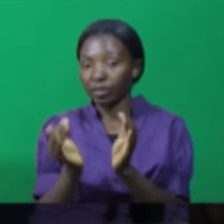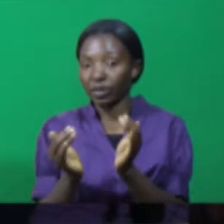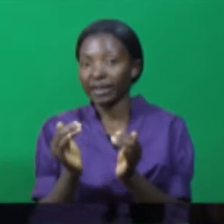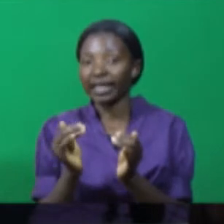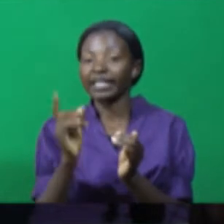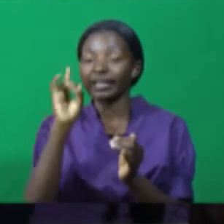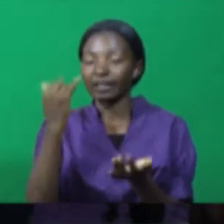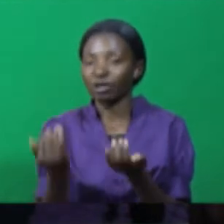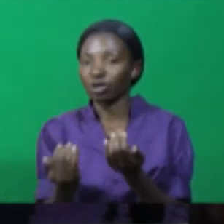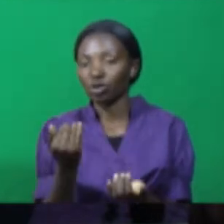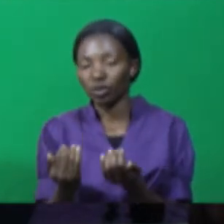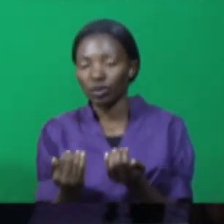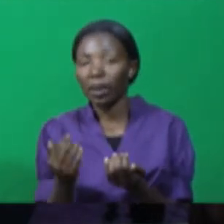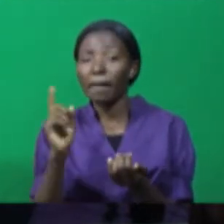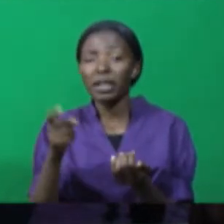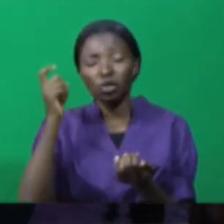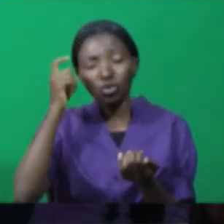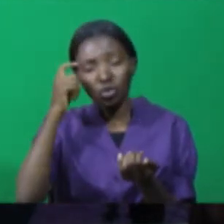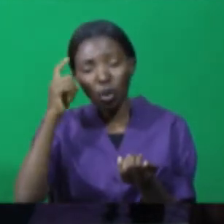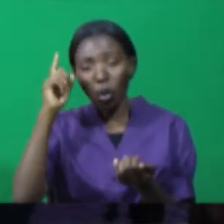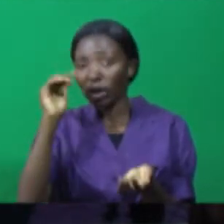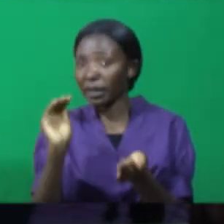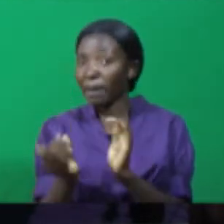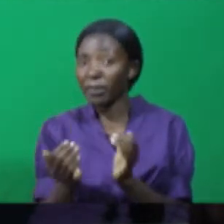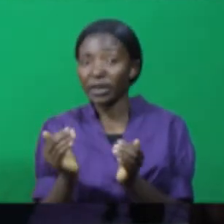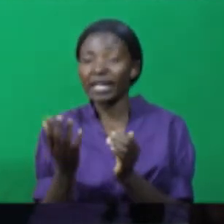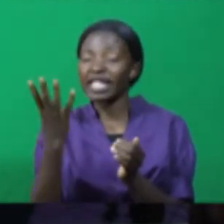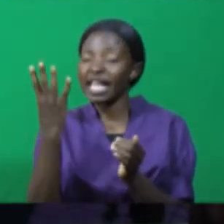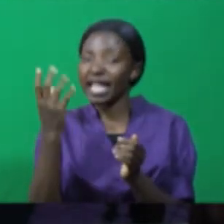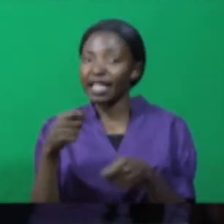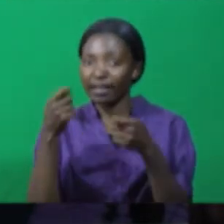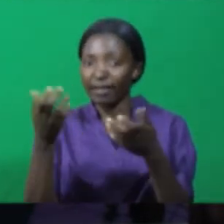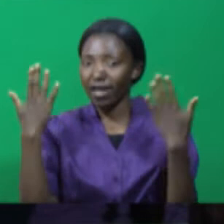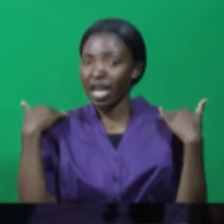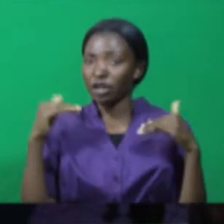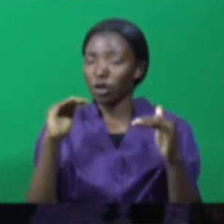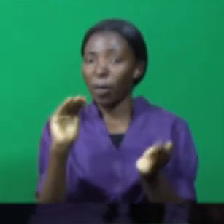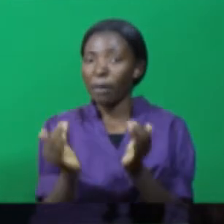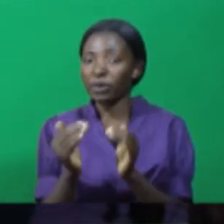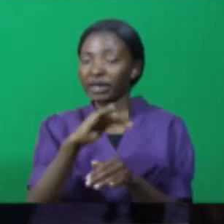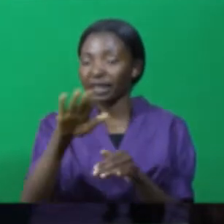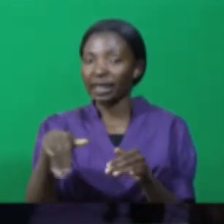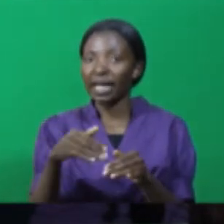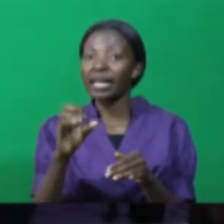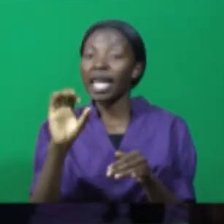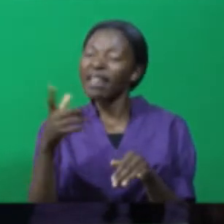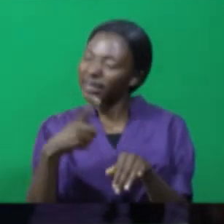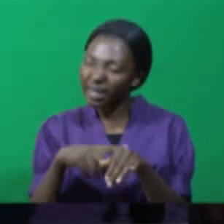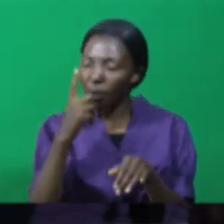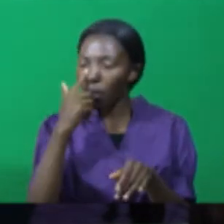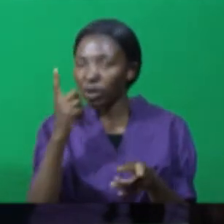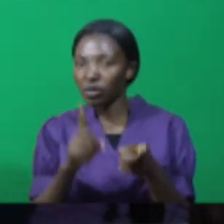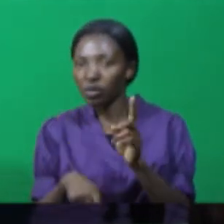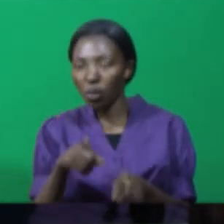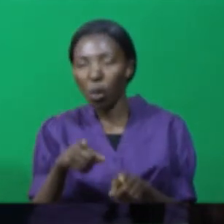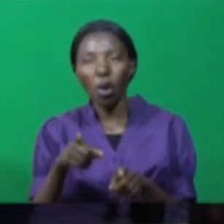teka, Kastuwe. Alright. Menopa mwono famba go uchichika. Pati paonengo uchifamba. Pane ime security sina